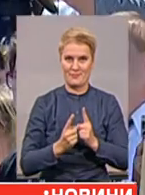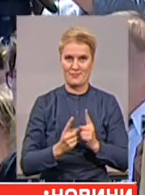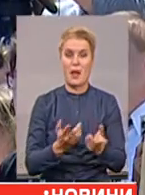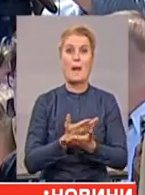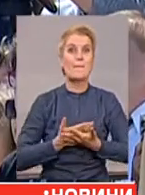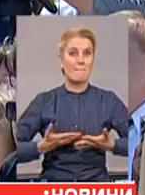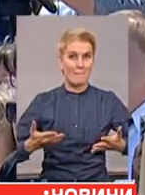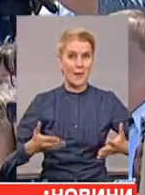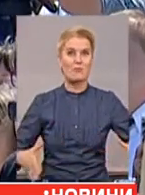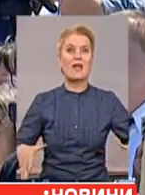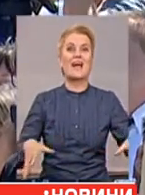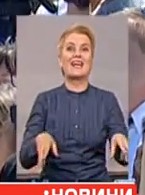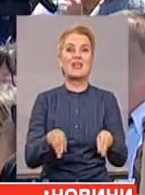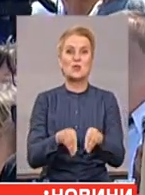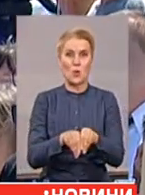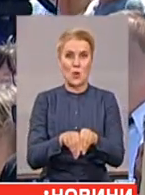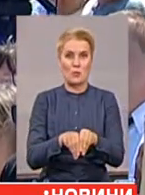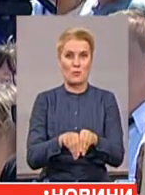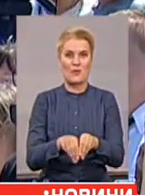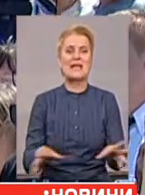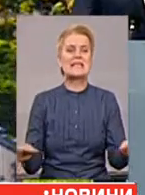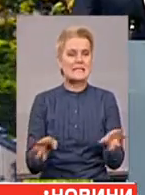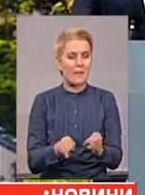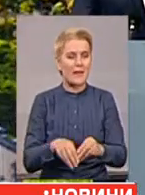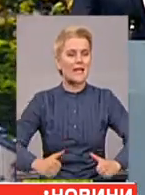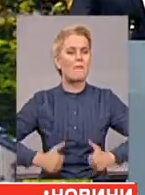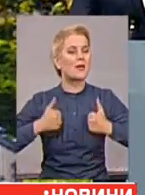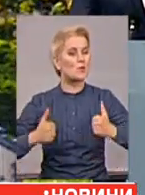Ми разом спільними зусиллями